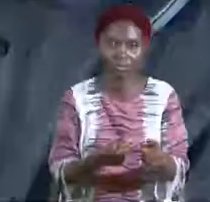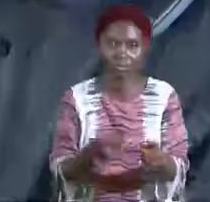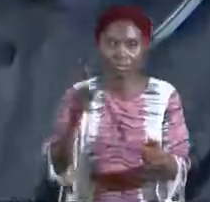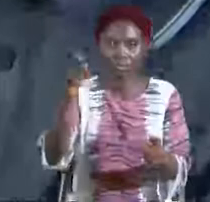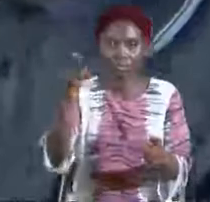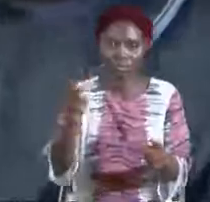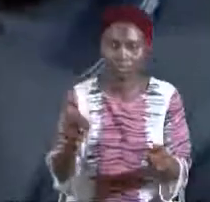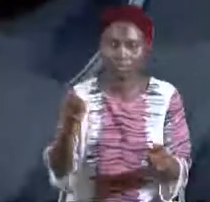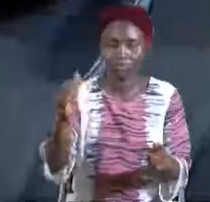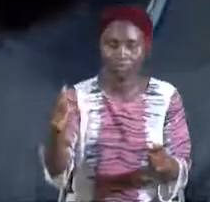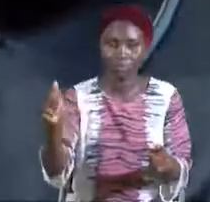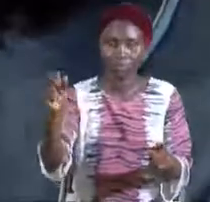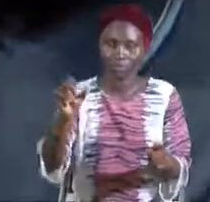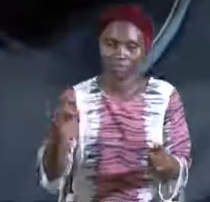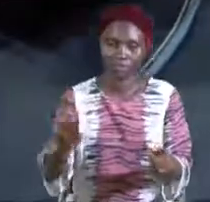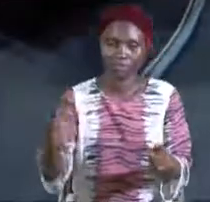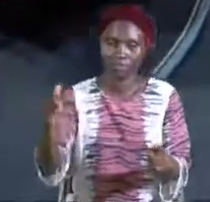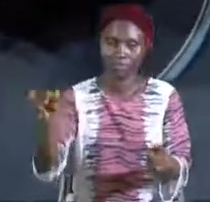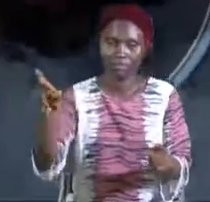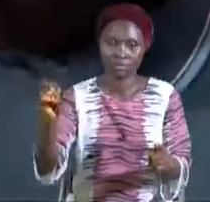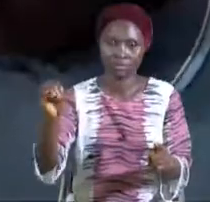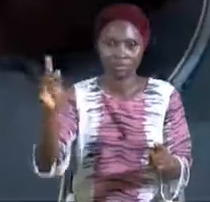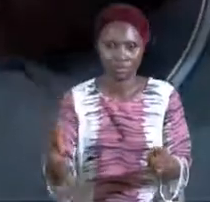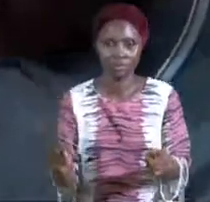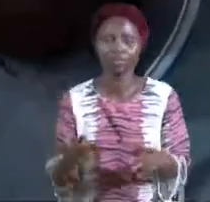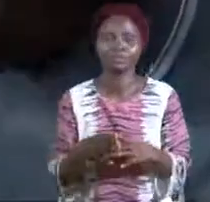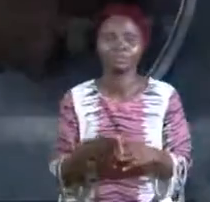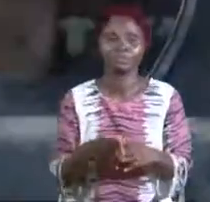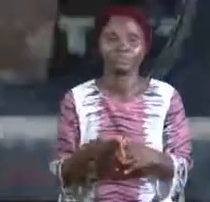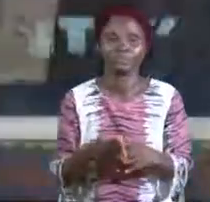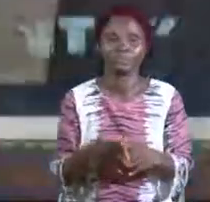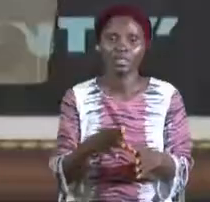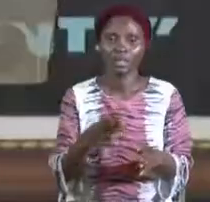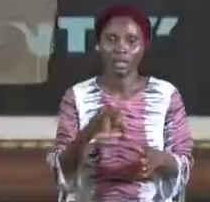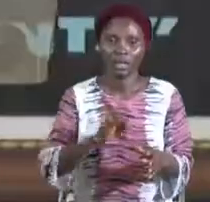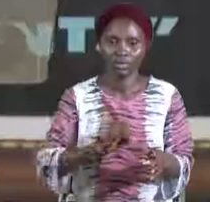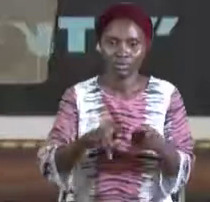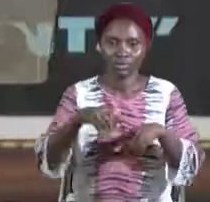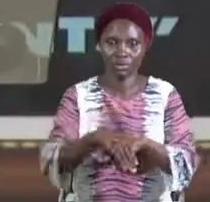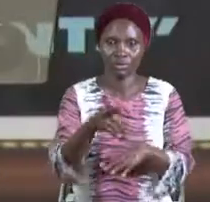convaincu. Jean, chapitre 1. Jean, chapitre 1.